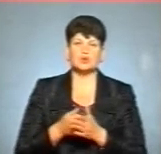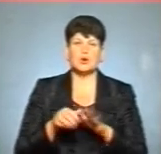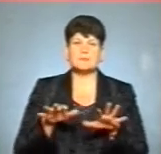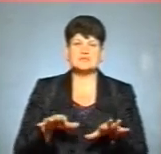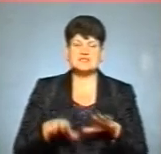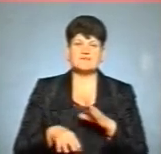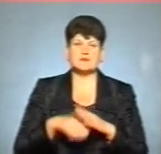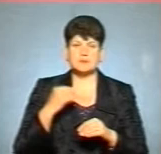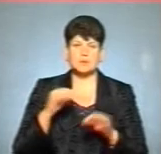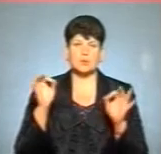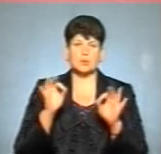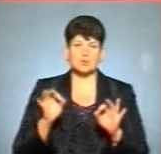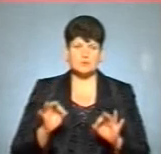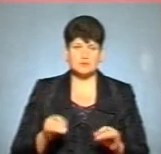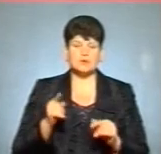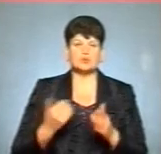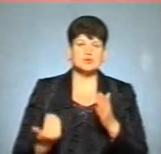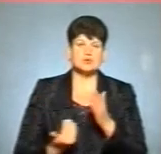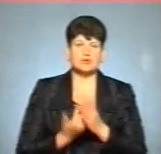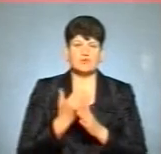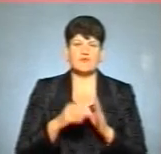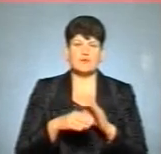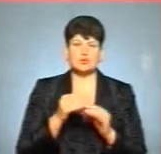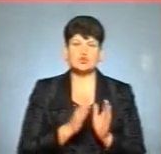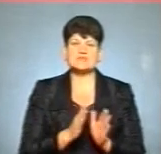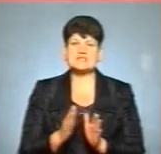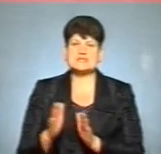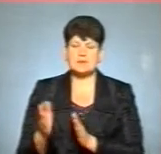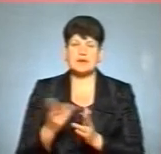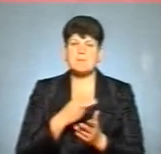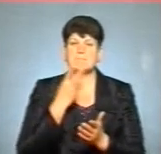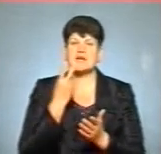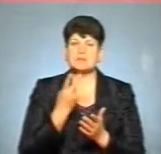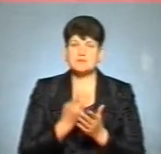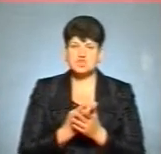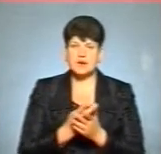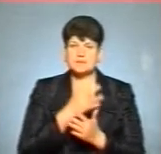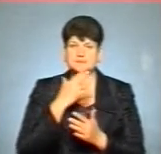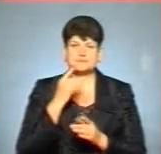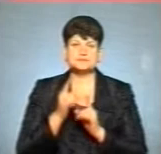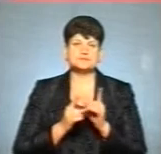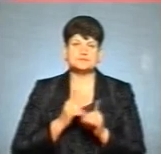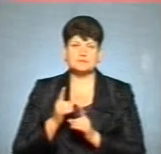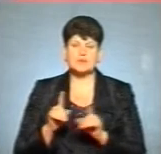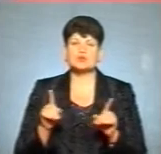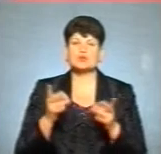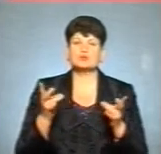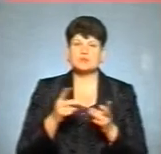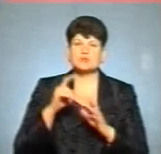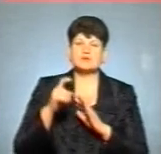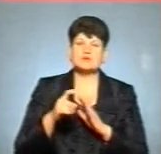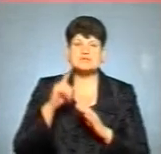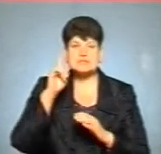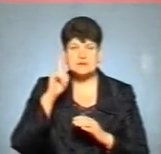восени. Власне, вони відбуватимуться за новою виборчою системою, яка передбачає ряд змін. Отож, що потрібно знати виборцю